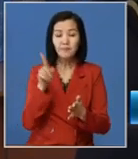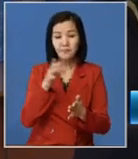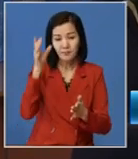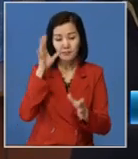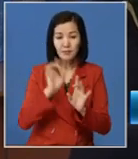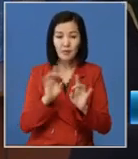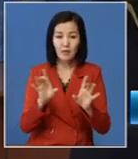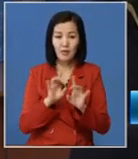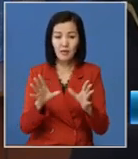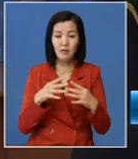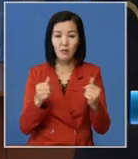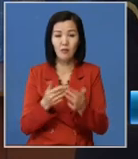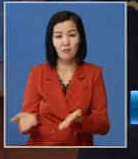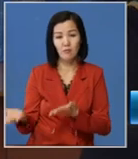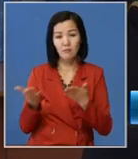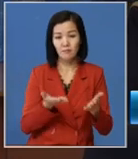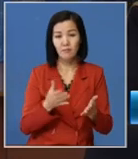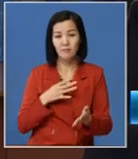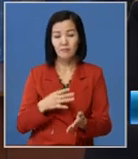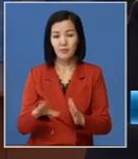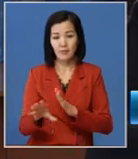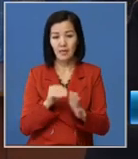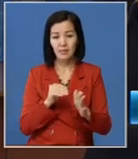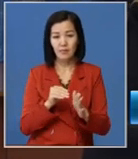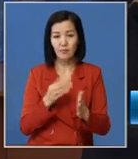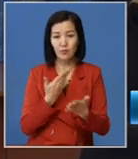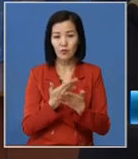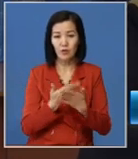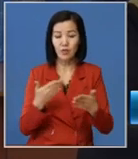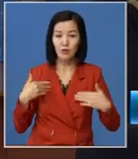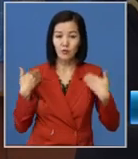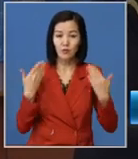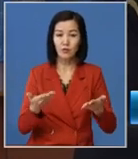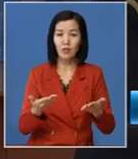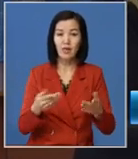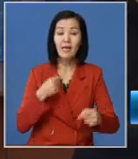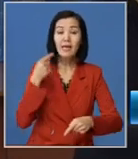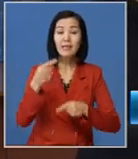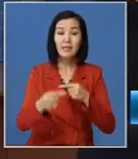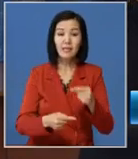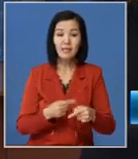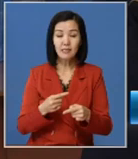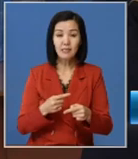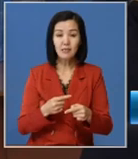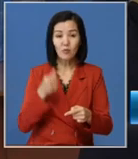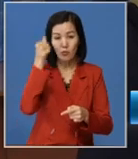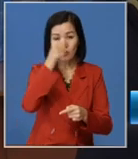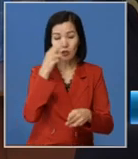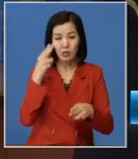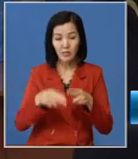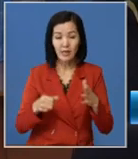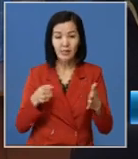кеңесін аямайтын осы отбасыларды, үш отбасын таңдап үлгі ретінде көрсеттік. Ендігі жерде келесі осы жылдың аяғына